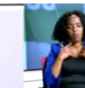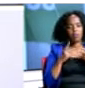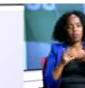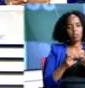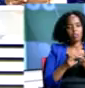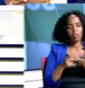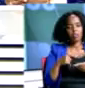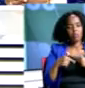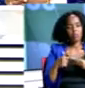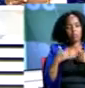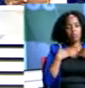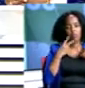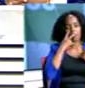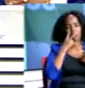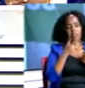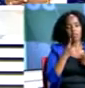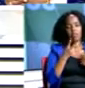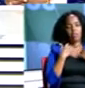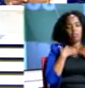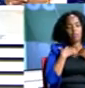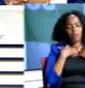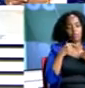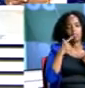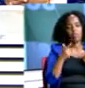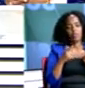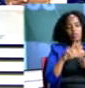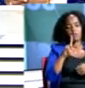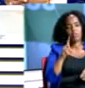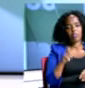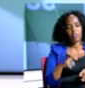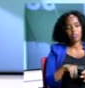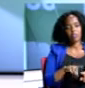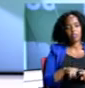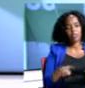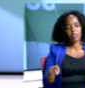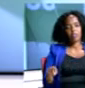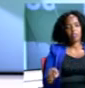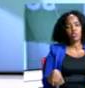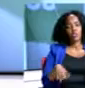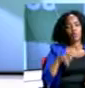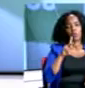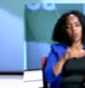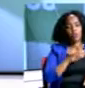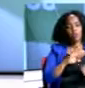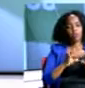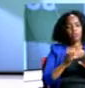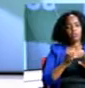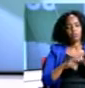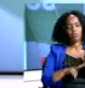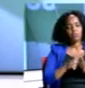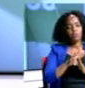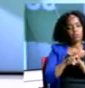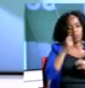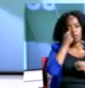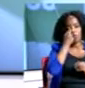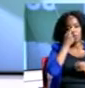deemte jirtamo argite jirtamo jedan igafato gesse fayya gafate adda basede nami kun corona daf shakkamada aqoratamu jede